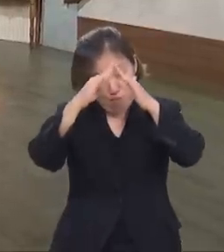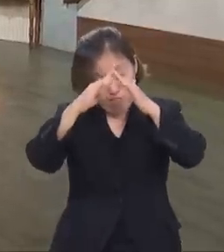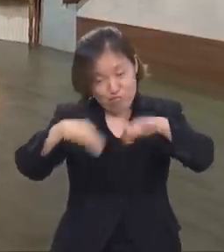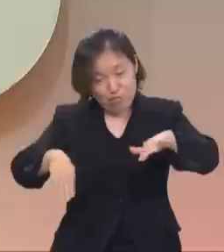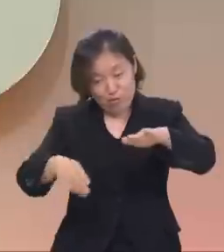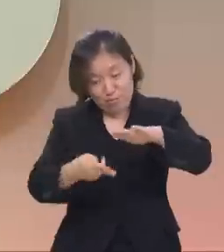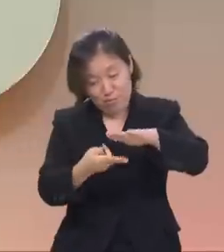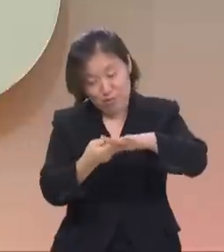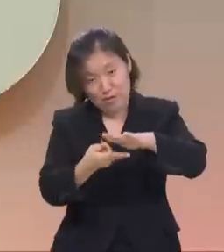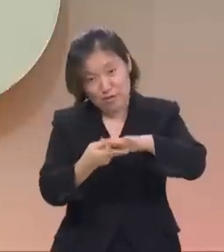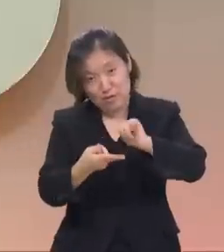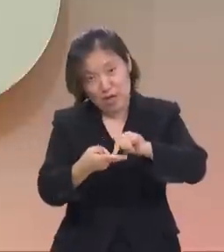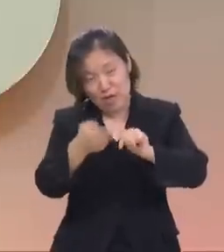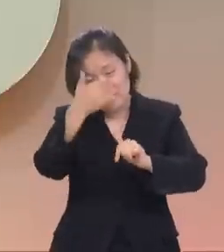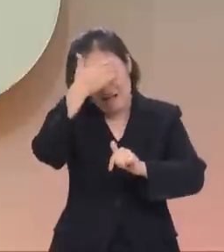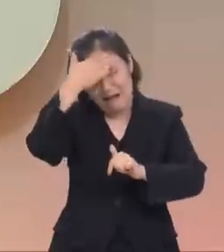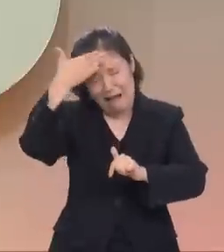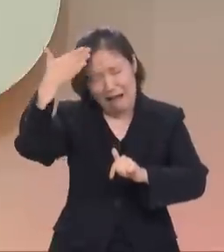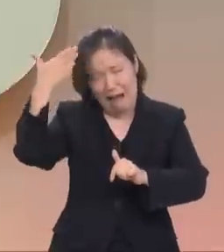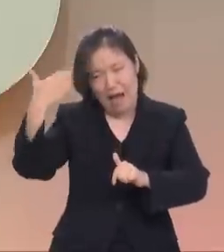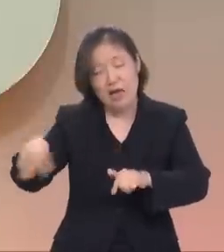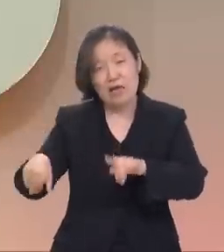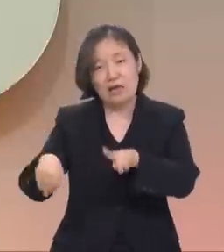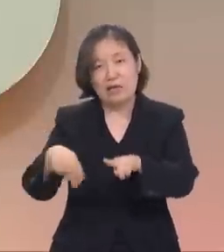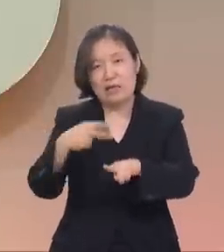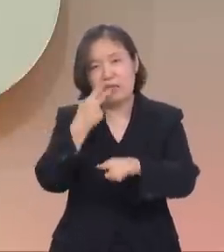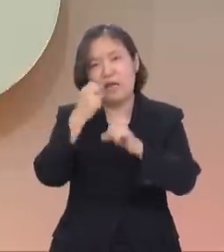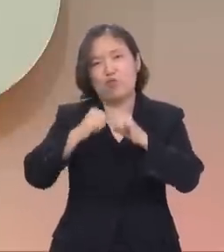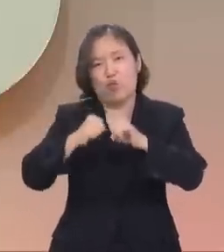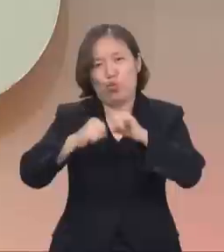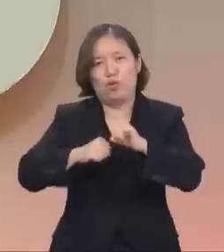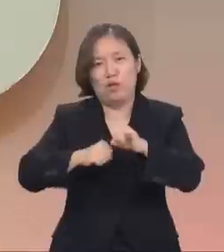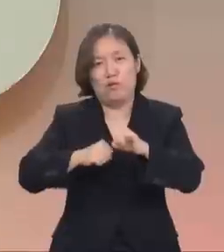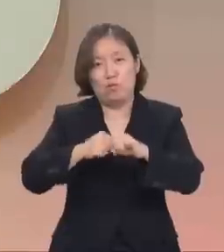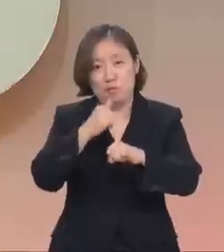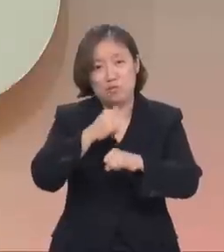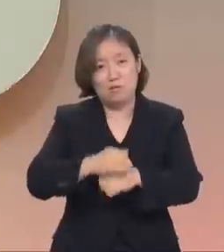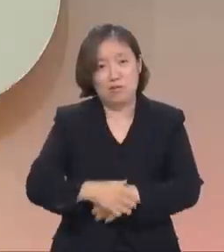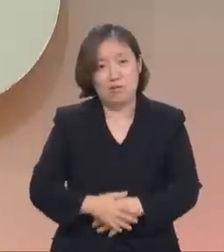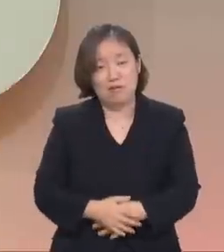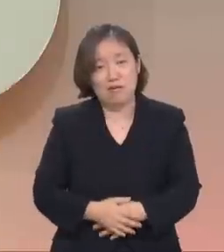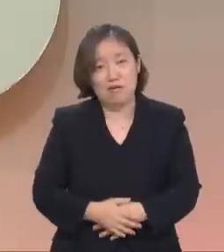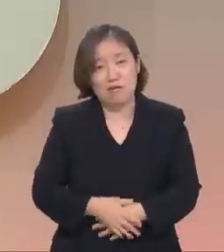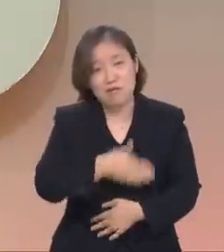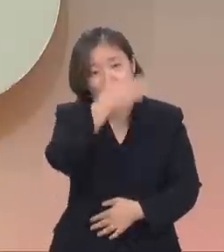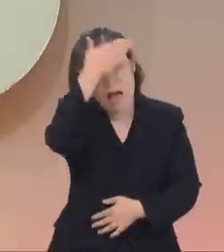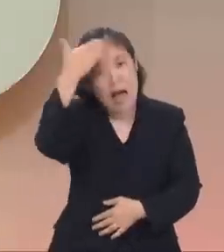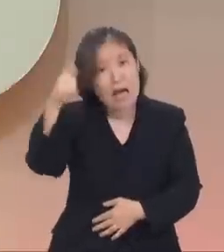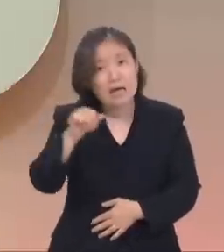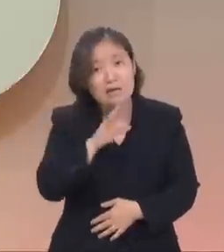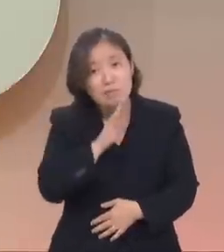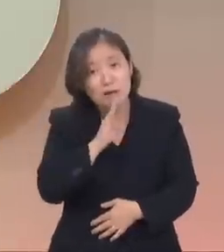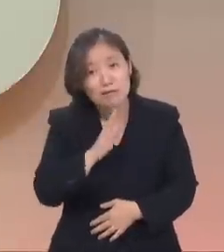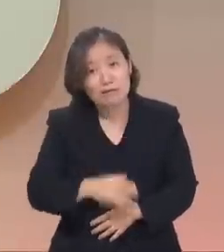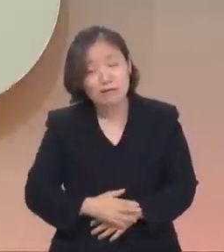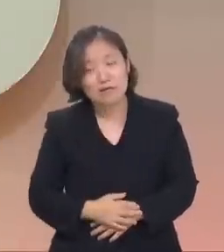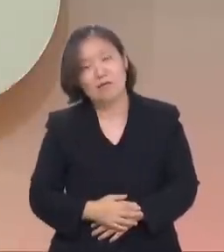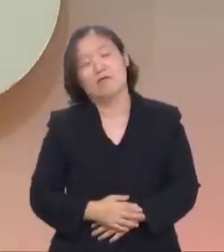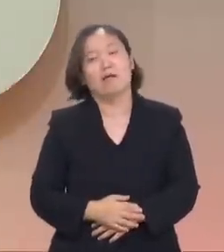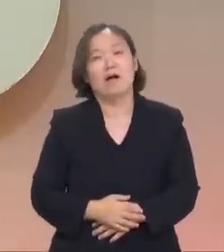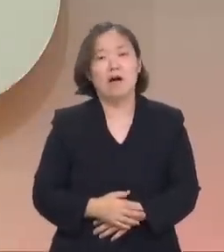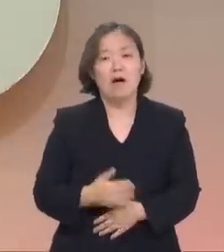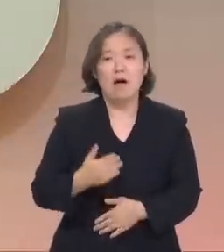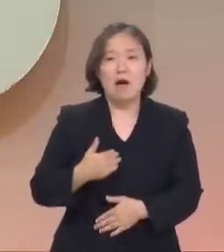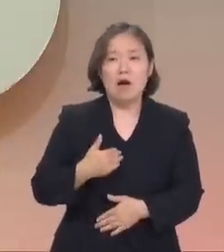속에서 구사일생으로 스님이 살아남으셨대요 다행이죠 어떻게 빠져나려고 하는데 그냥